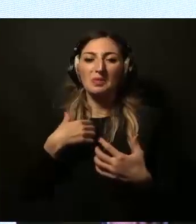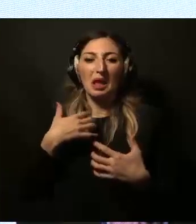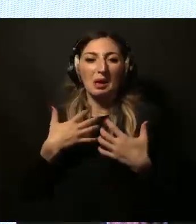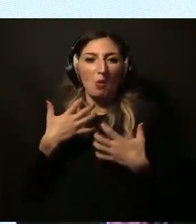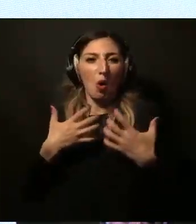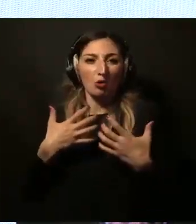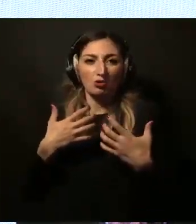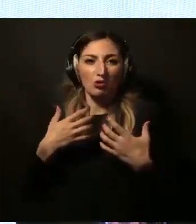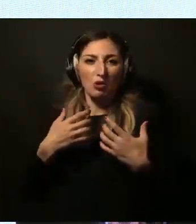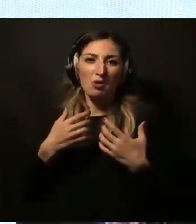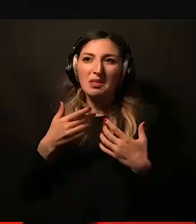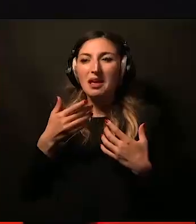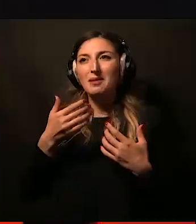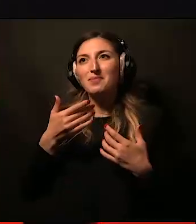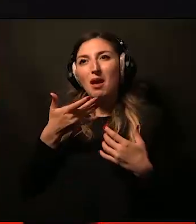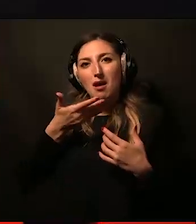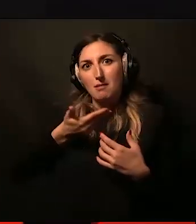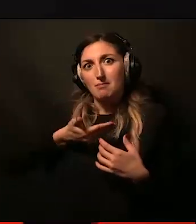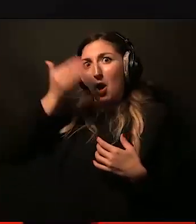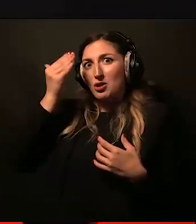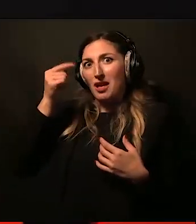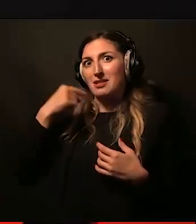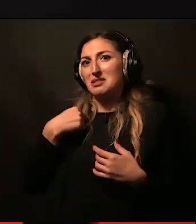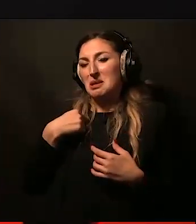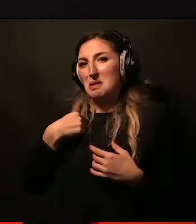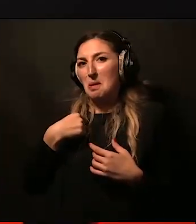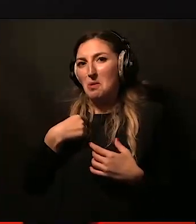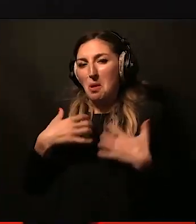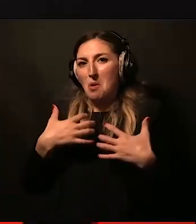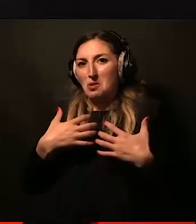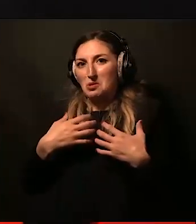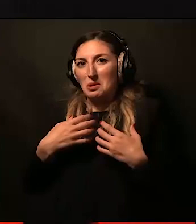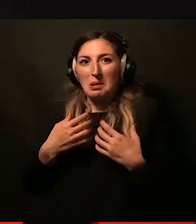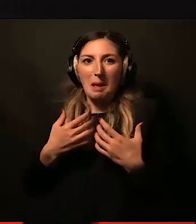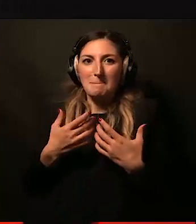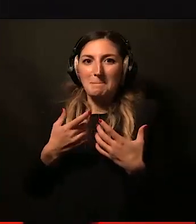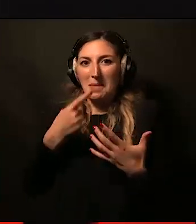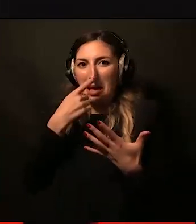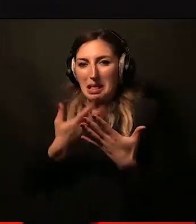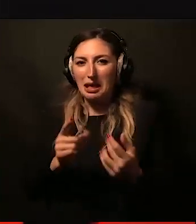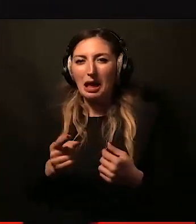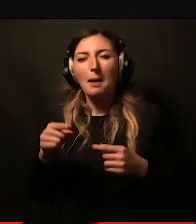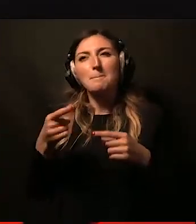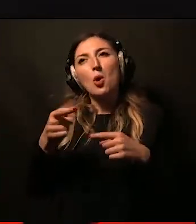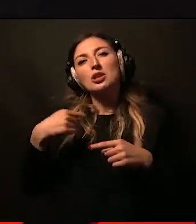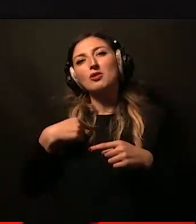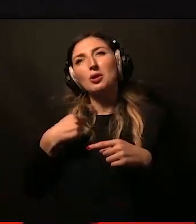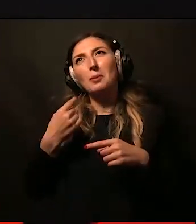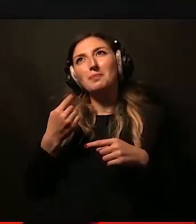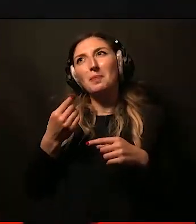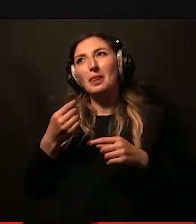palco come questo a me viene il panico perché ho paura che a un certo punto come quella fucilata come quella freccia arrivi una